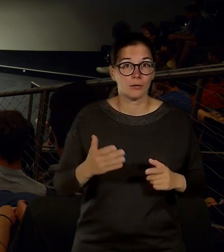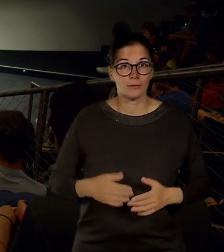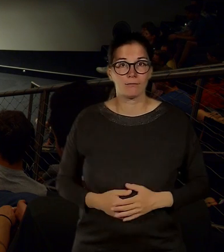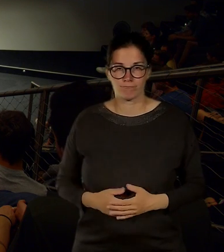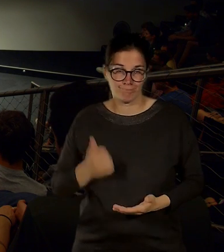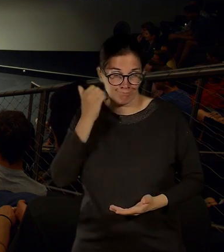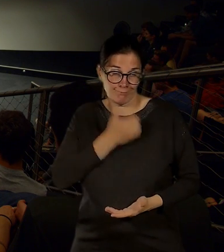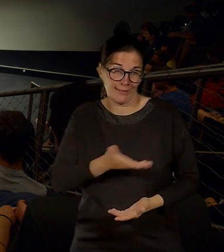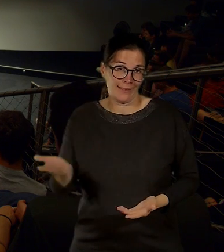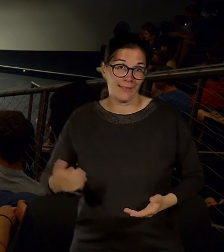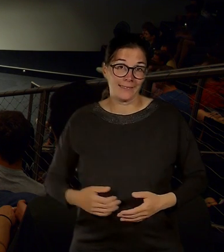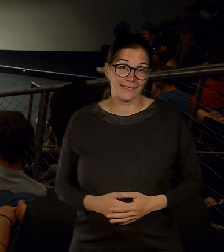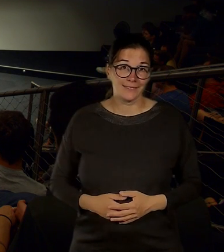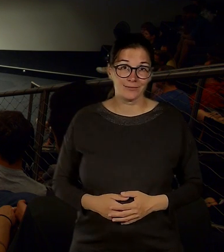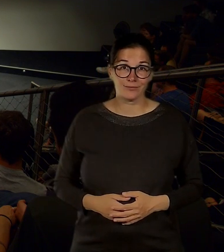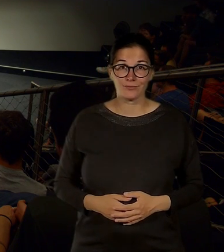Lidem,